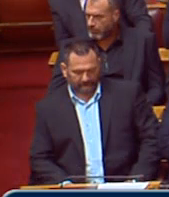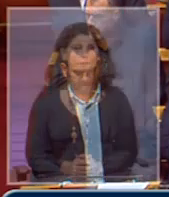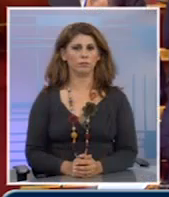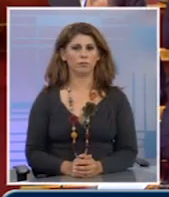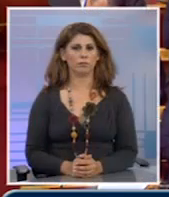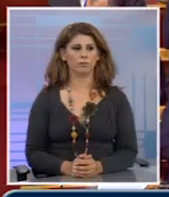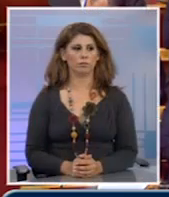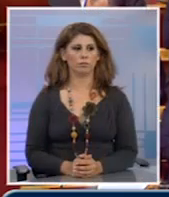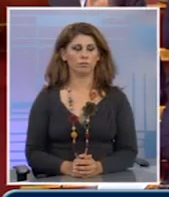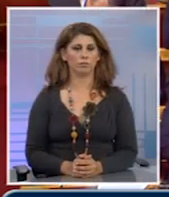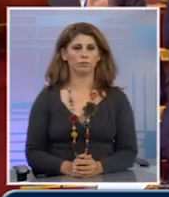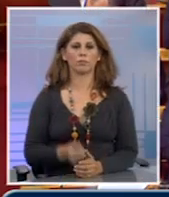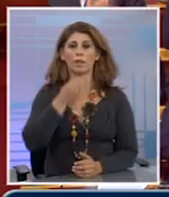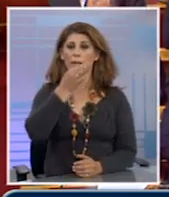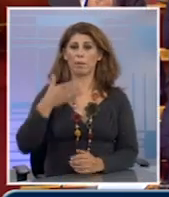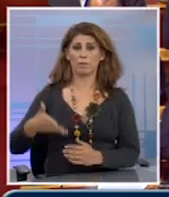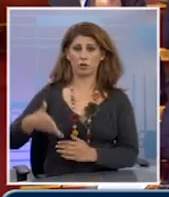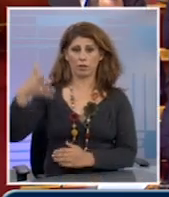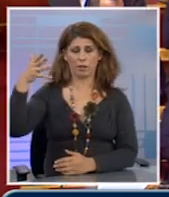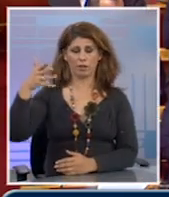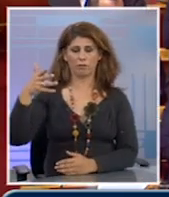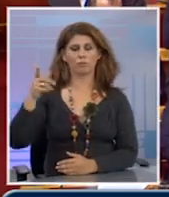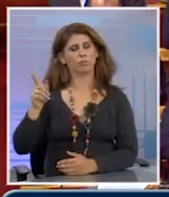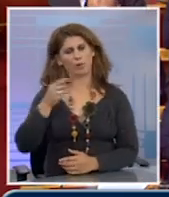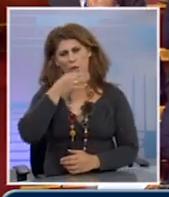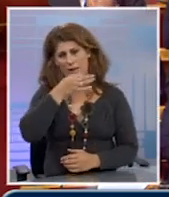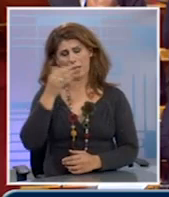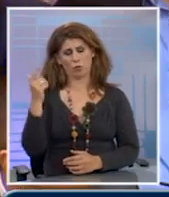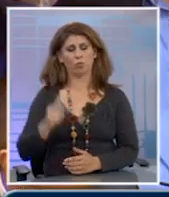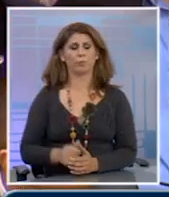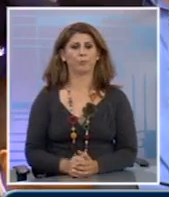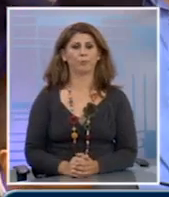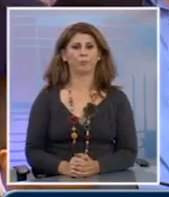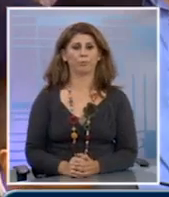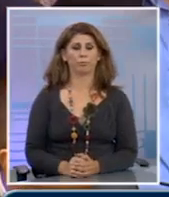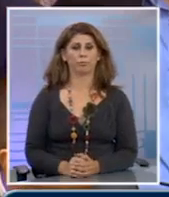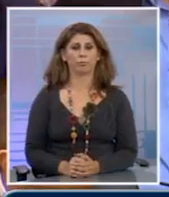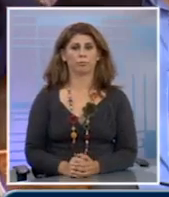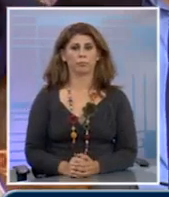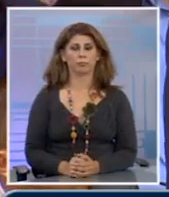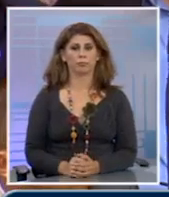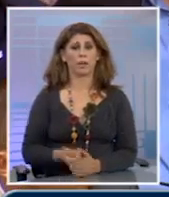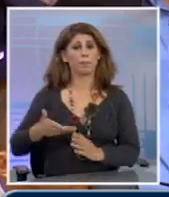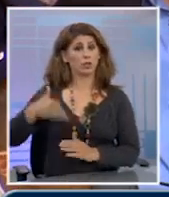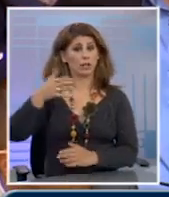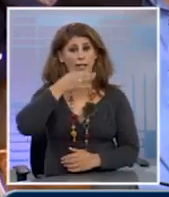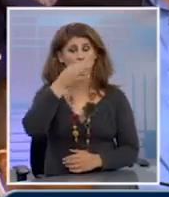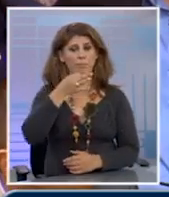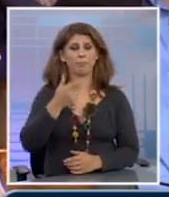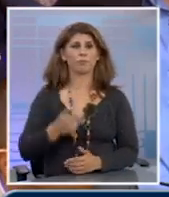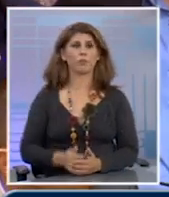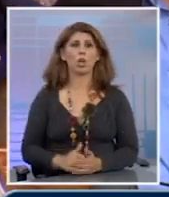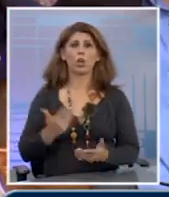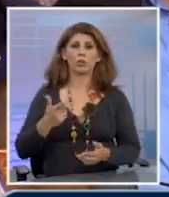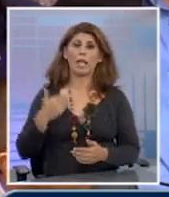μητσοτάκη είπε σε ένα απόσπασμα της ομιλίας του ότι αναφερόμενος σε κάποιες μειώσεις